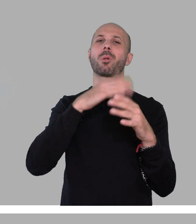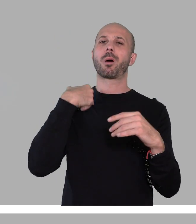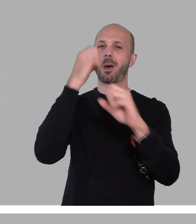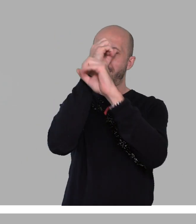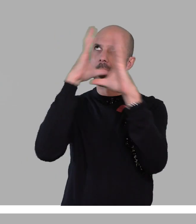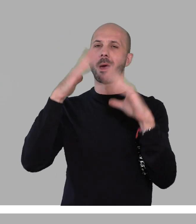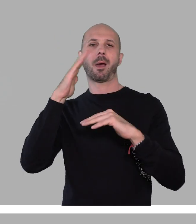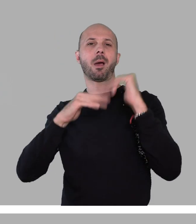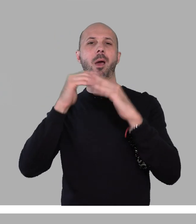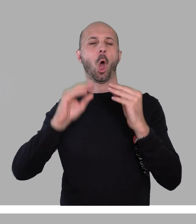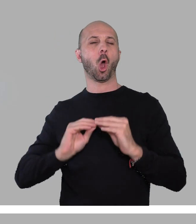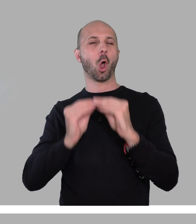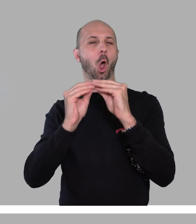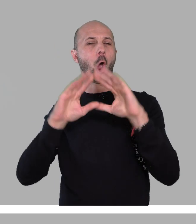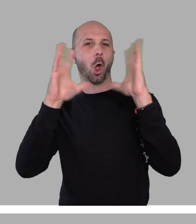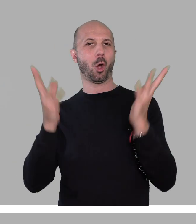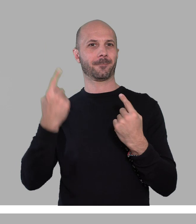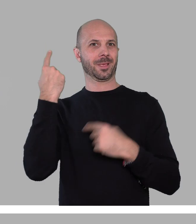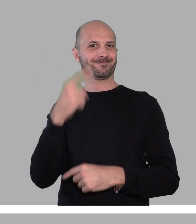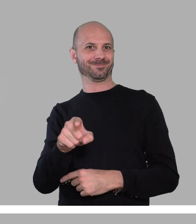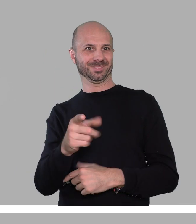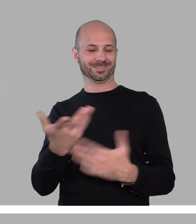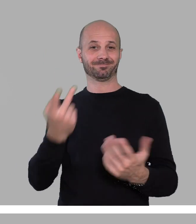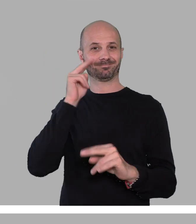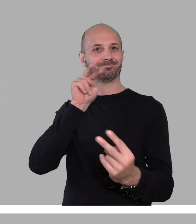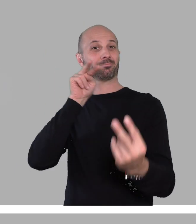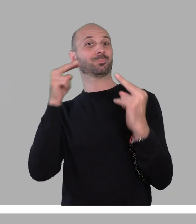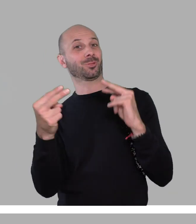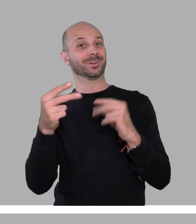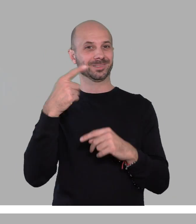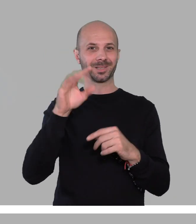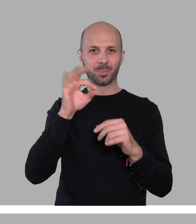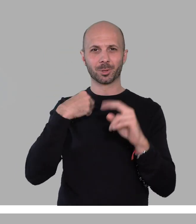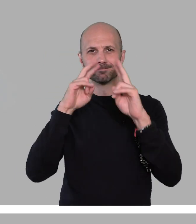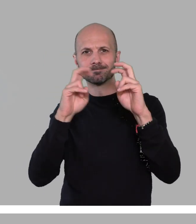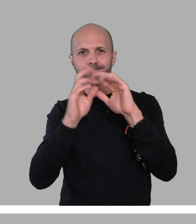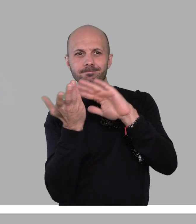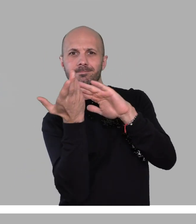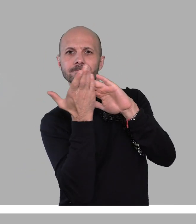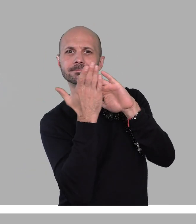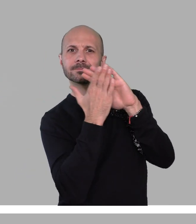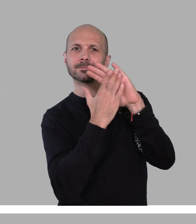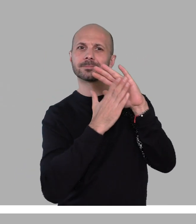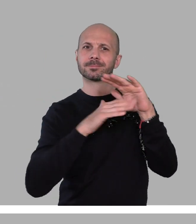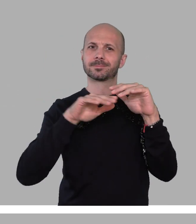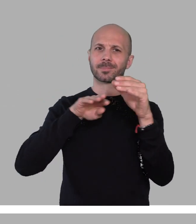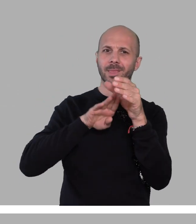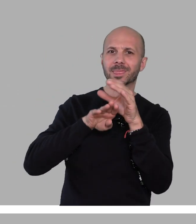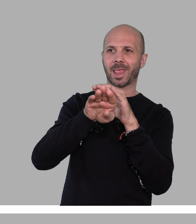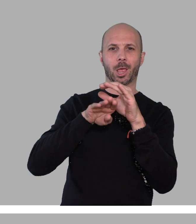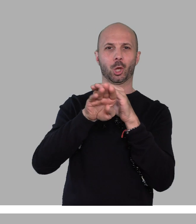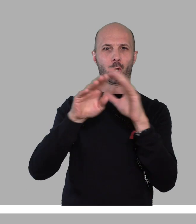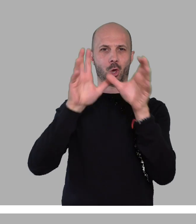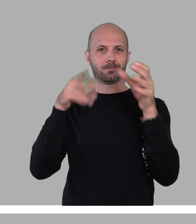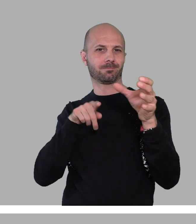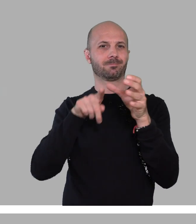un'idea precisa di come è costituita. Ma da questo punto di vista, la cosa, esplorando attraverso lo spaccato